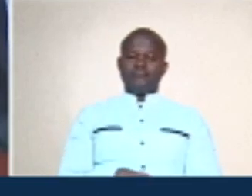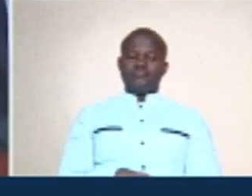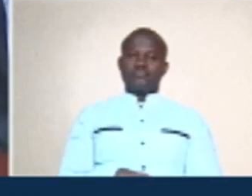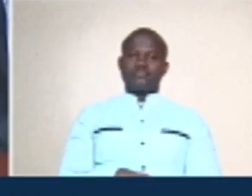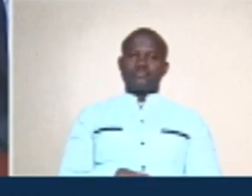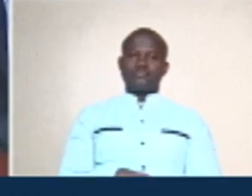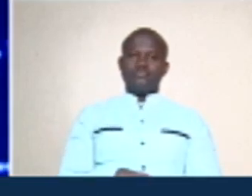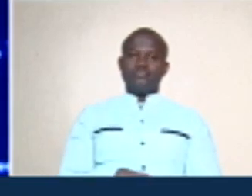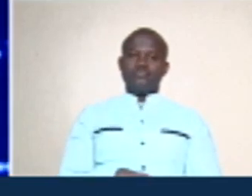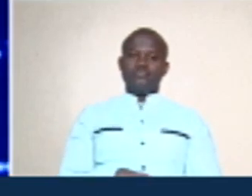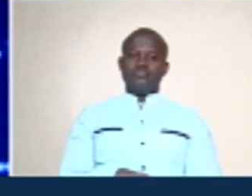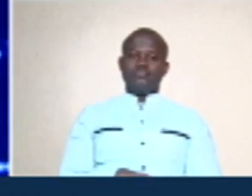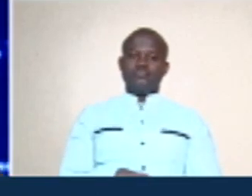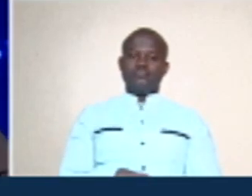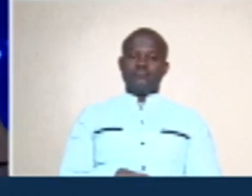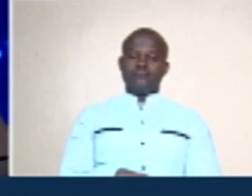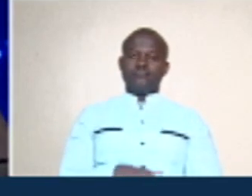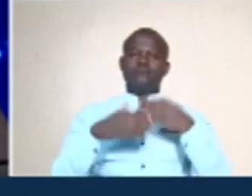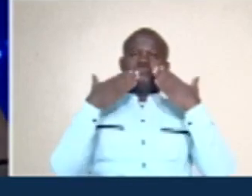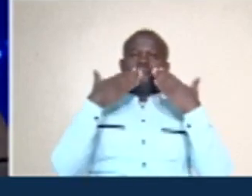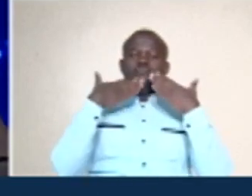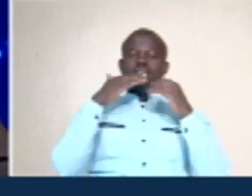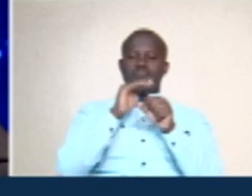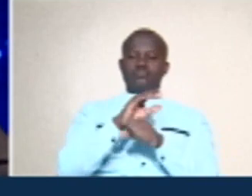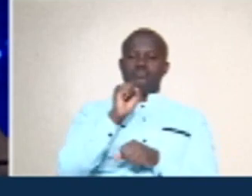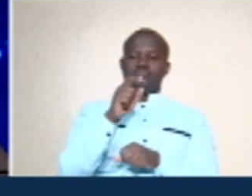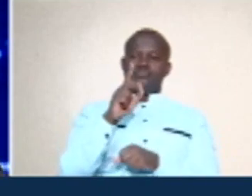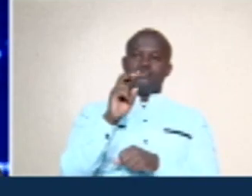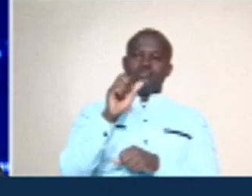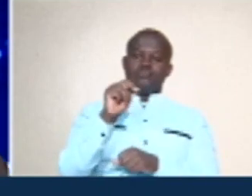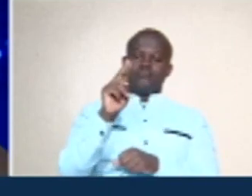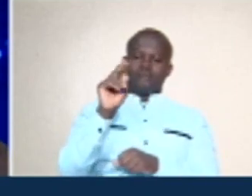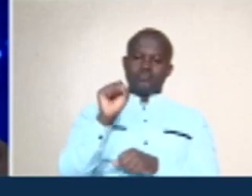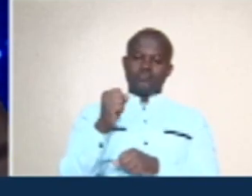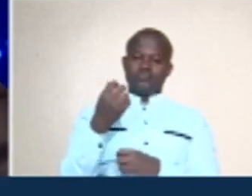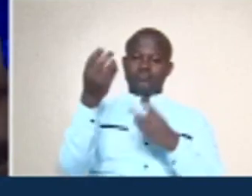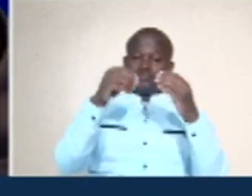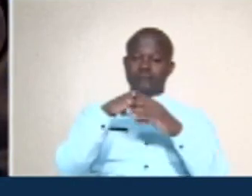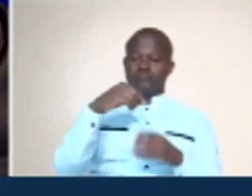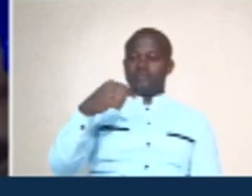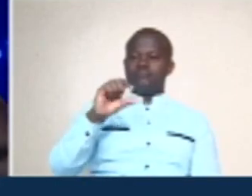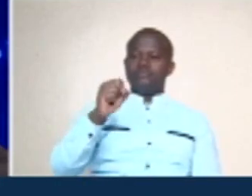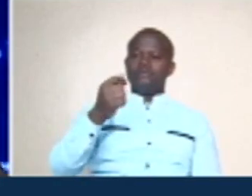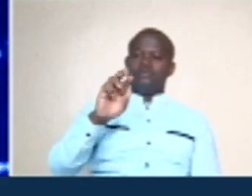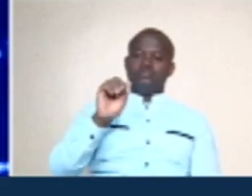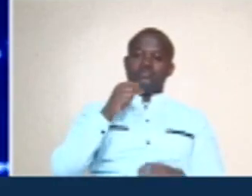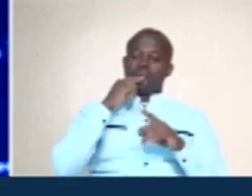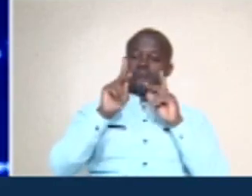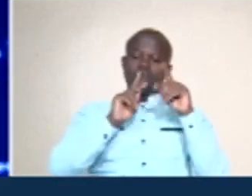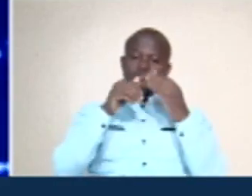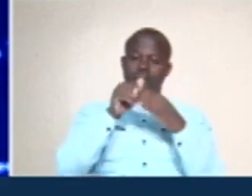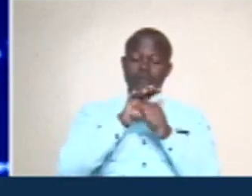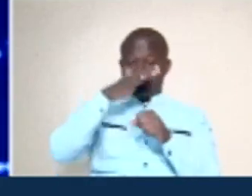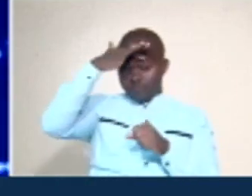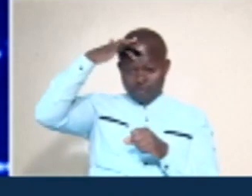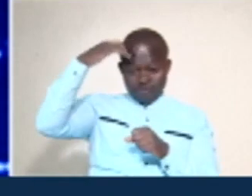Rwanda, Kigali. Arakoze cyane Silvanus Karemera. Rero twerekeze noneho gato igisagara, hari abaturage bavuga ko